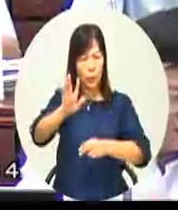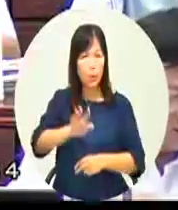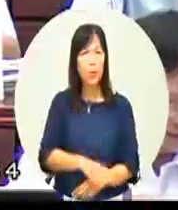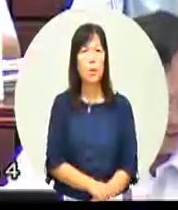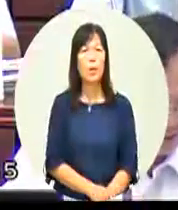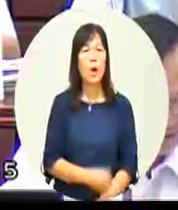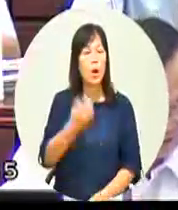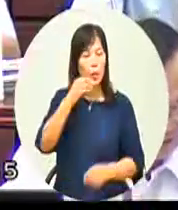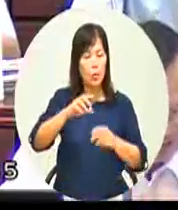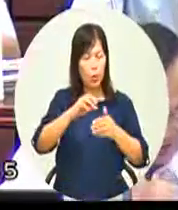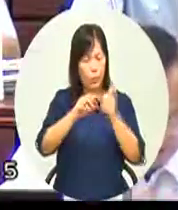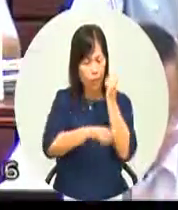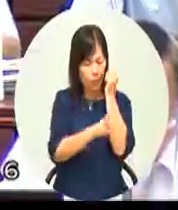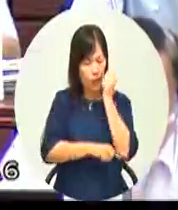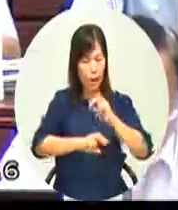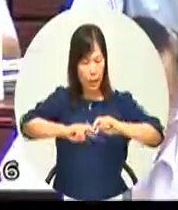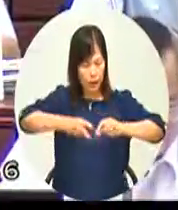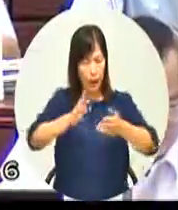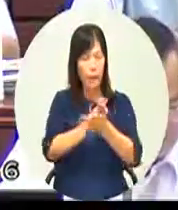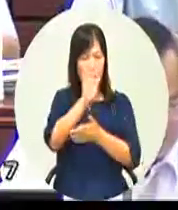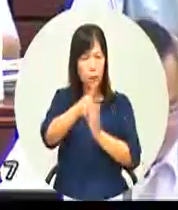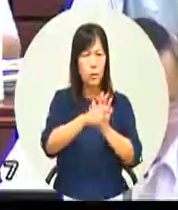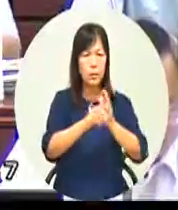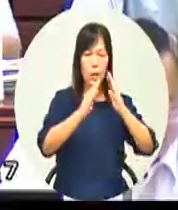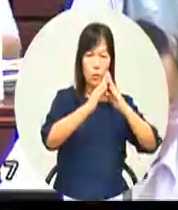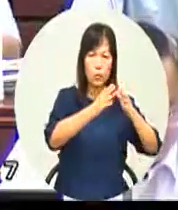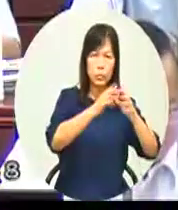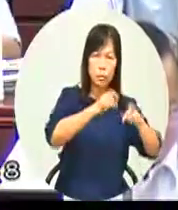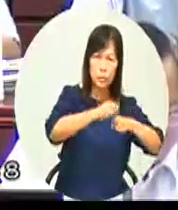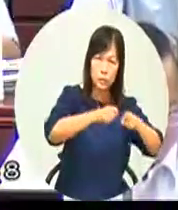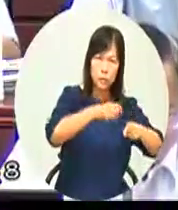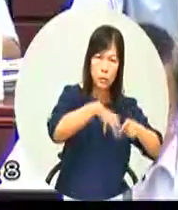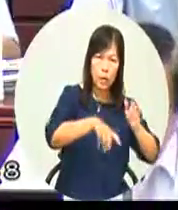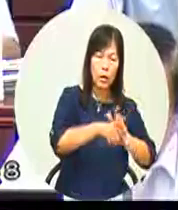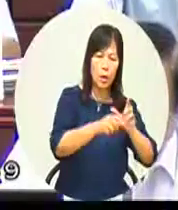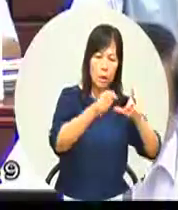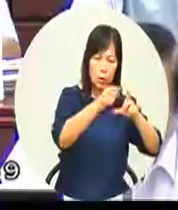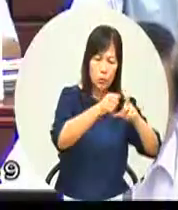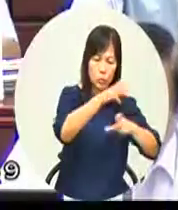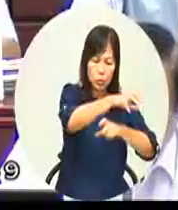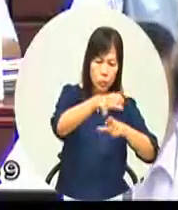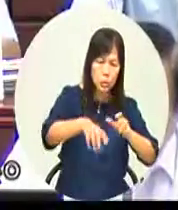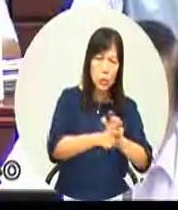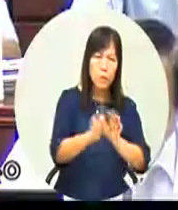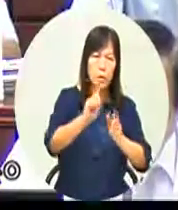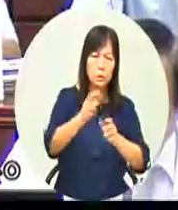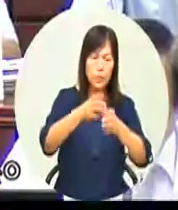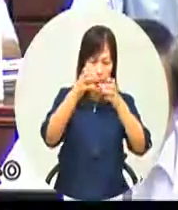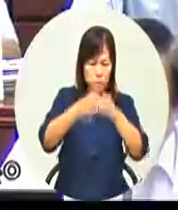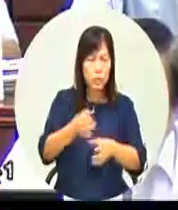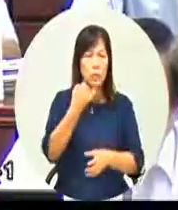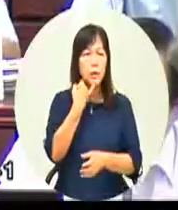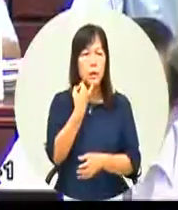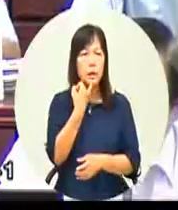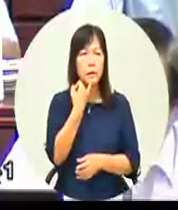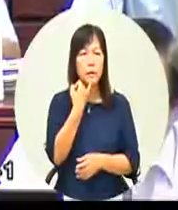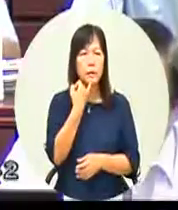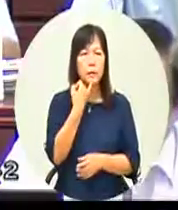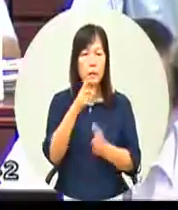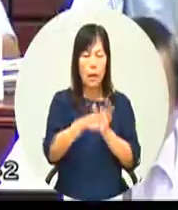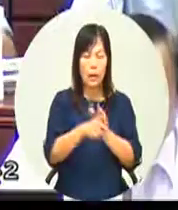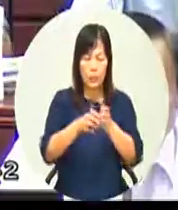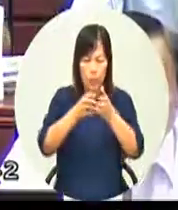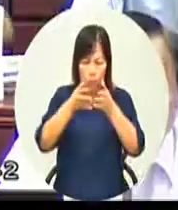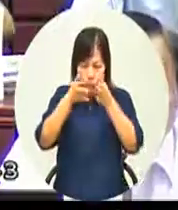到它的法令修正之后，我们在都市计划内的区域有哪些是可以设置民宿的，那要指定